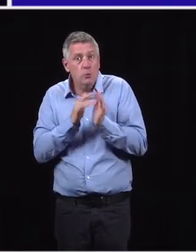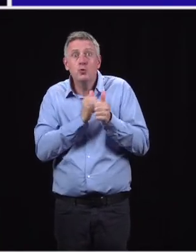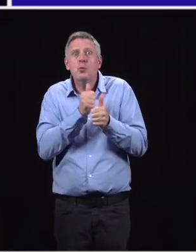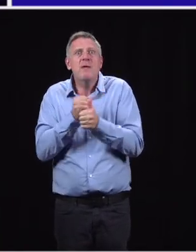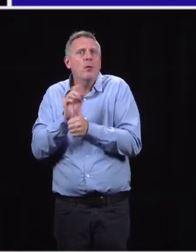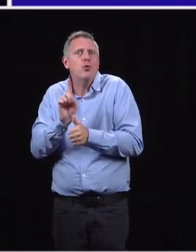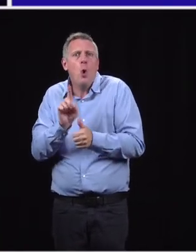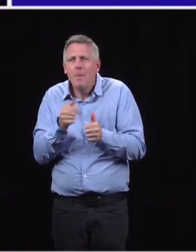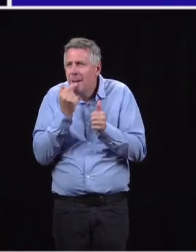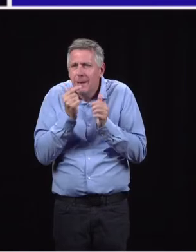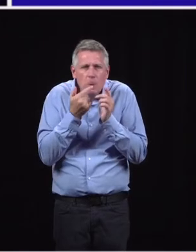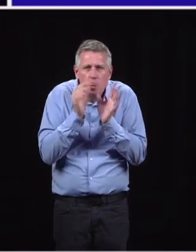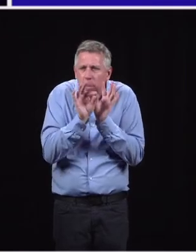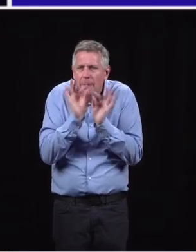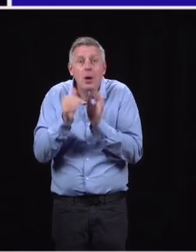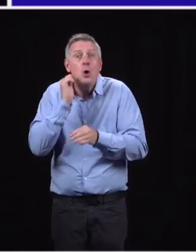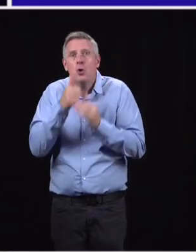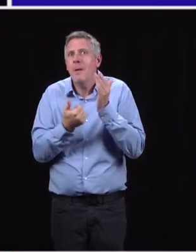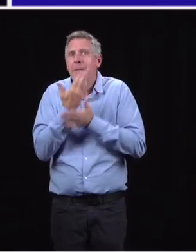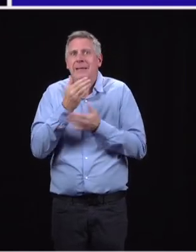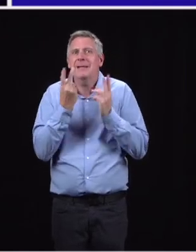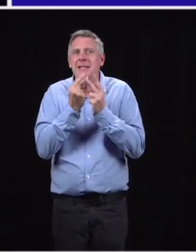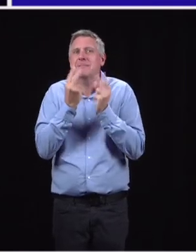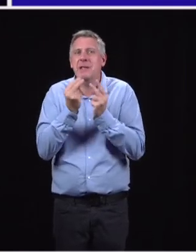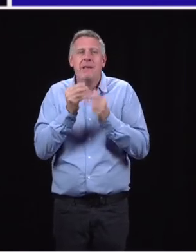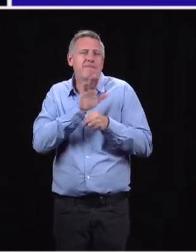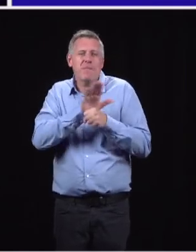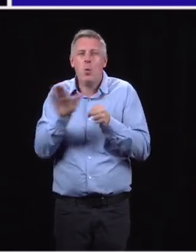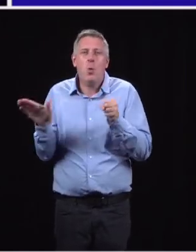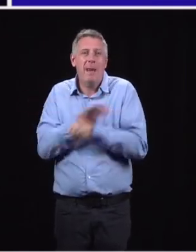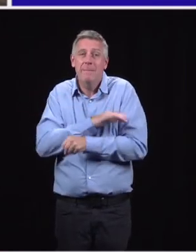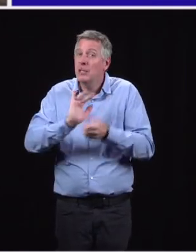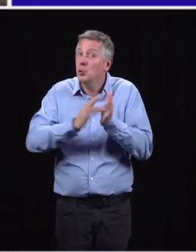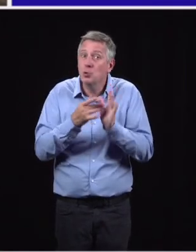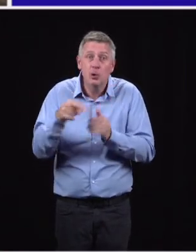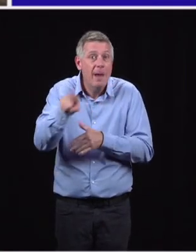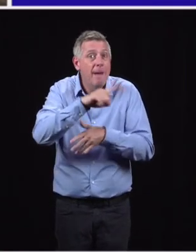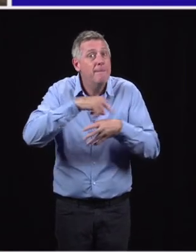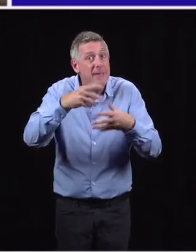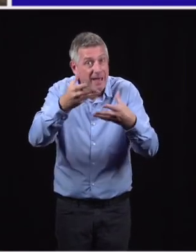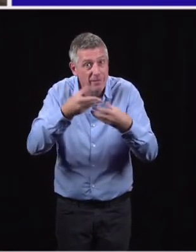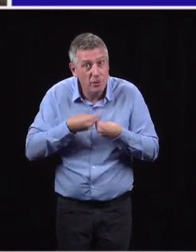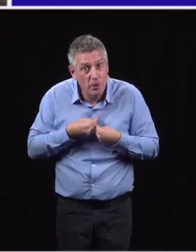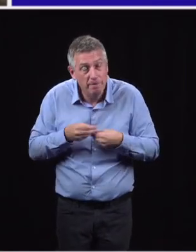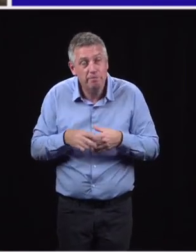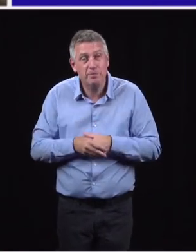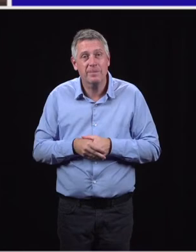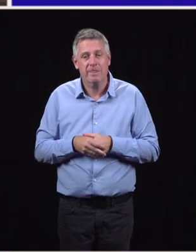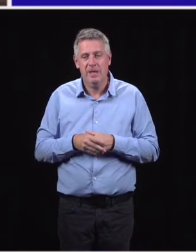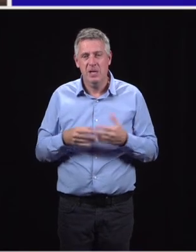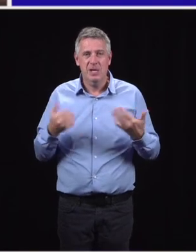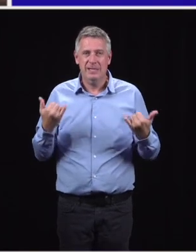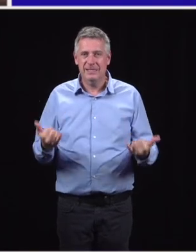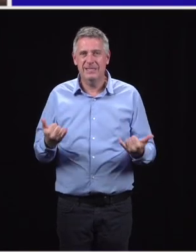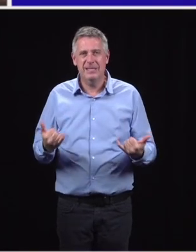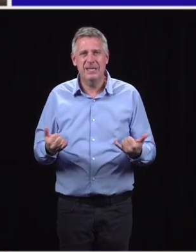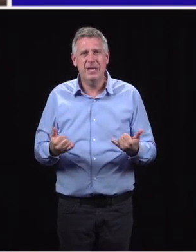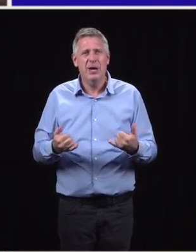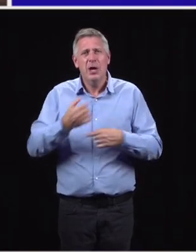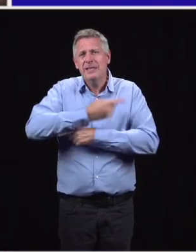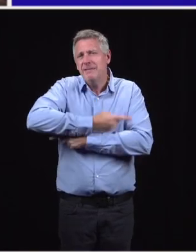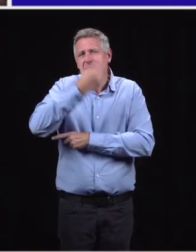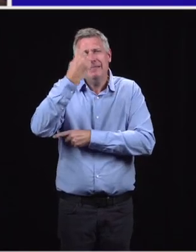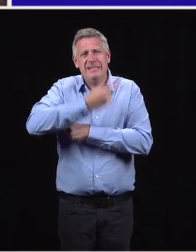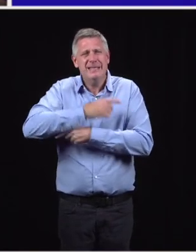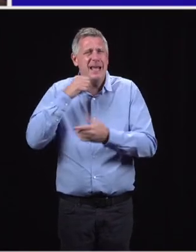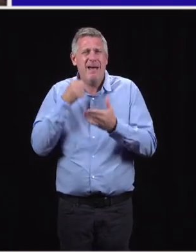explique dans tous les cas tout demain matin mais vous êtes vraiment tous et toutes les bienvenus on a normalement une tradition chez diverses et de crier diversités à la